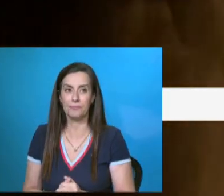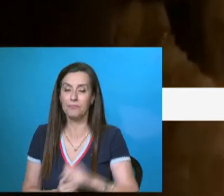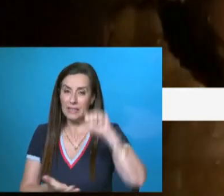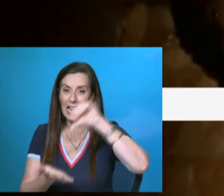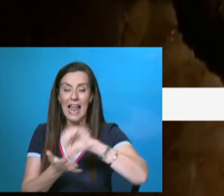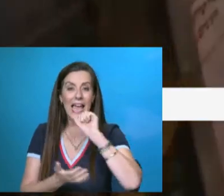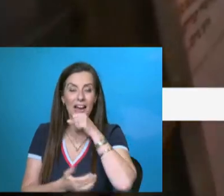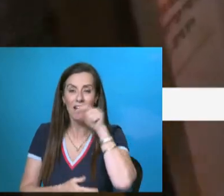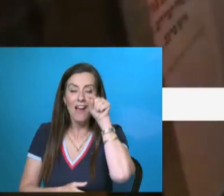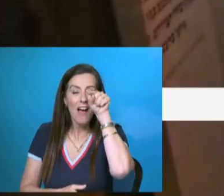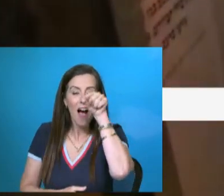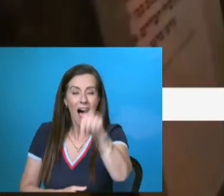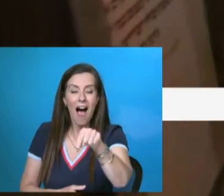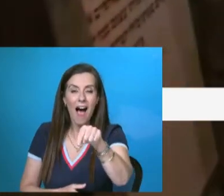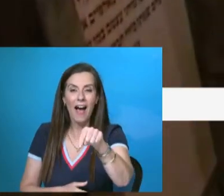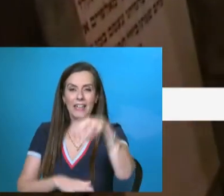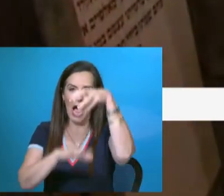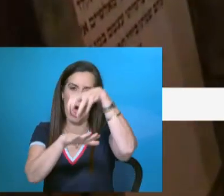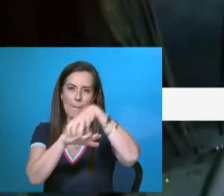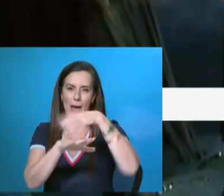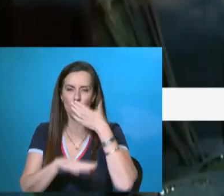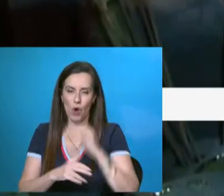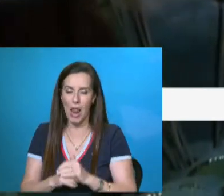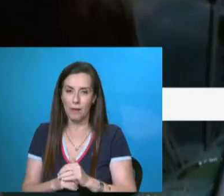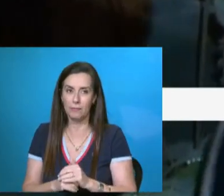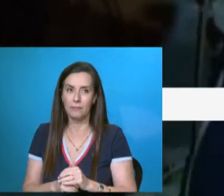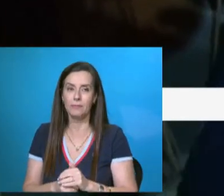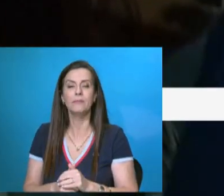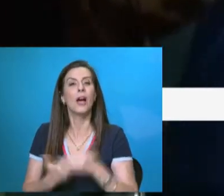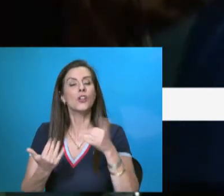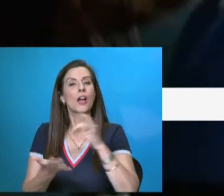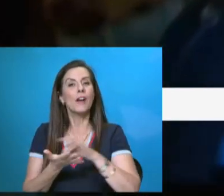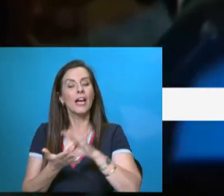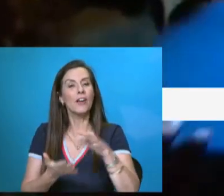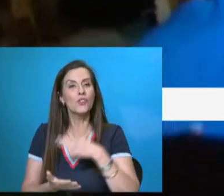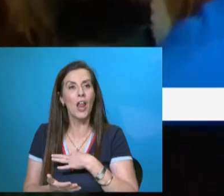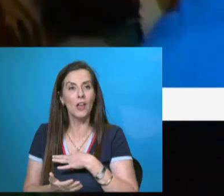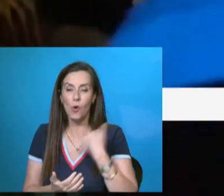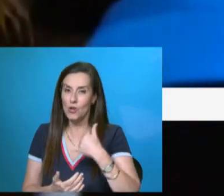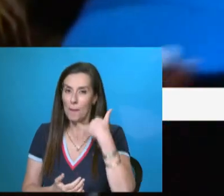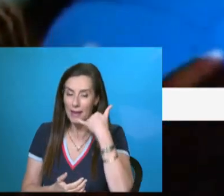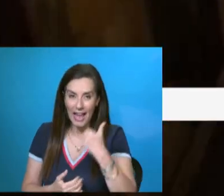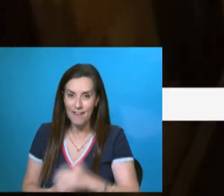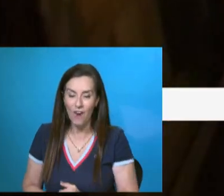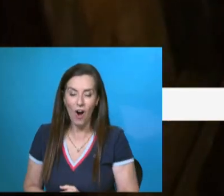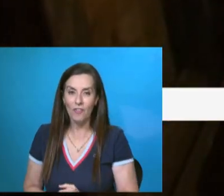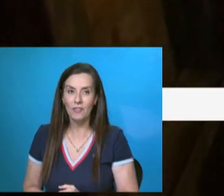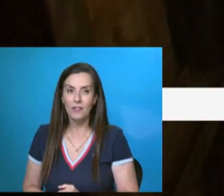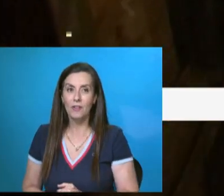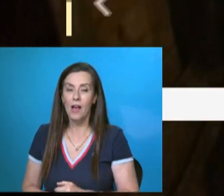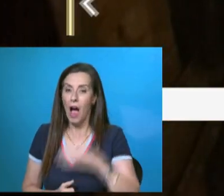ומגיעה עד להר הבית. נחזור לכתבתנו נורית יוחנן על קו הטלפון עם הפלסטינים שהרבה